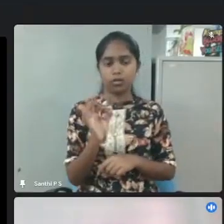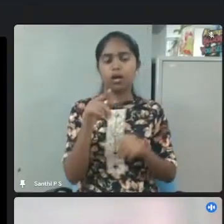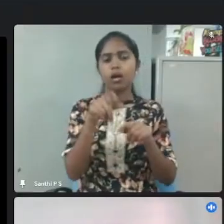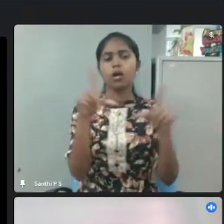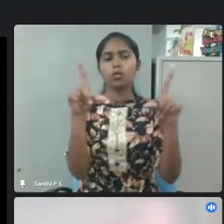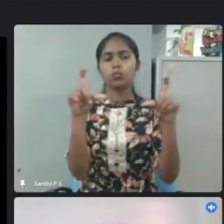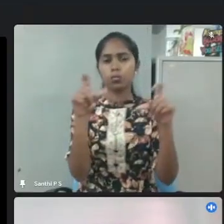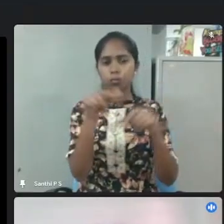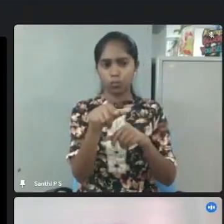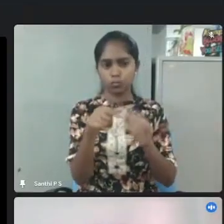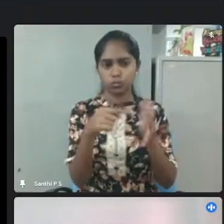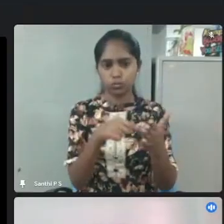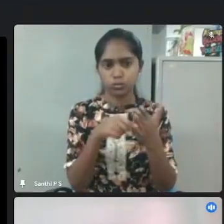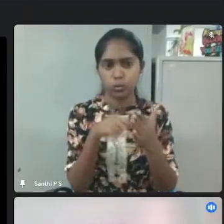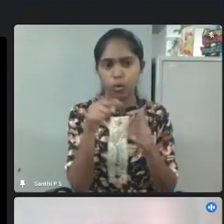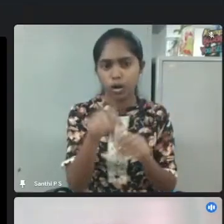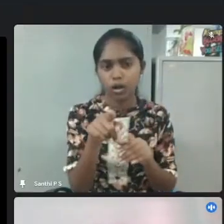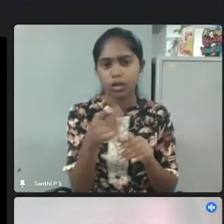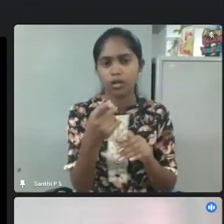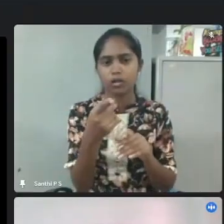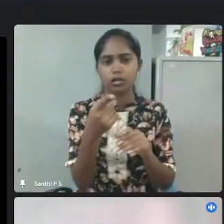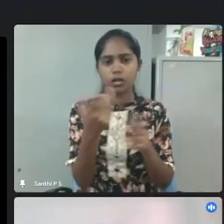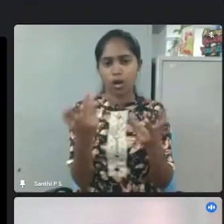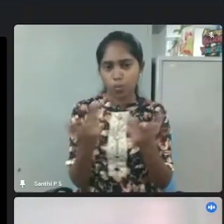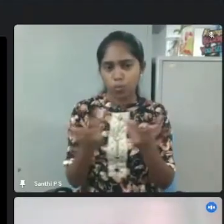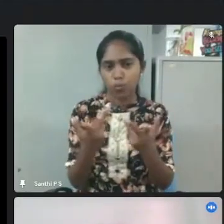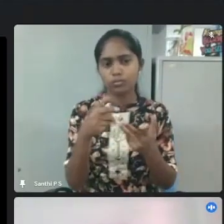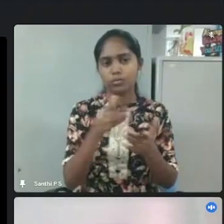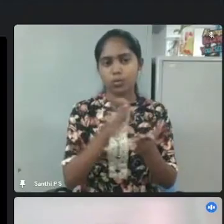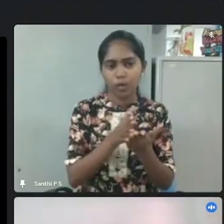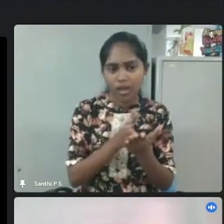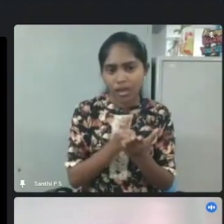ഒരു പടമായിട്ട് തന്നെ കാണിച്ചിരിക്കുന്നു. ഈ ആരോഗ്യസ്ഥിതികൾ മൂലം